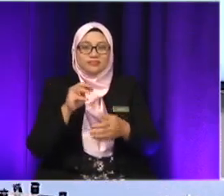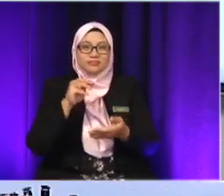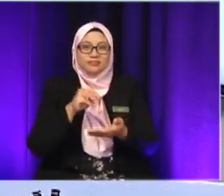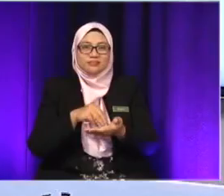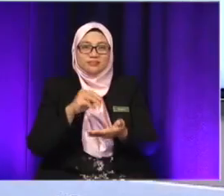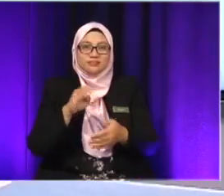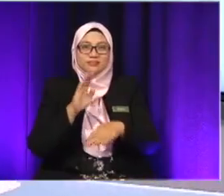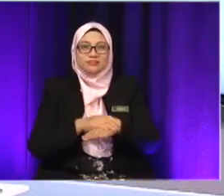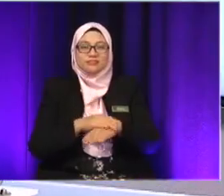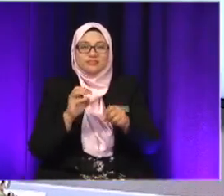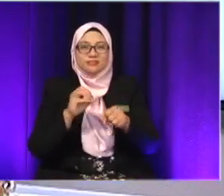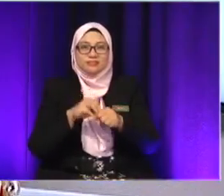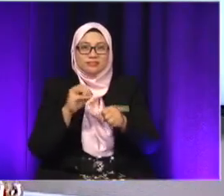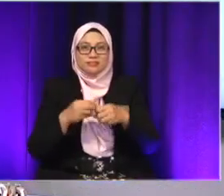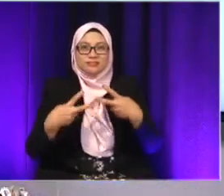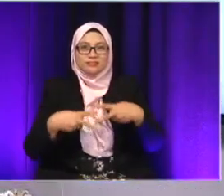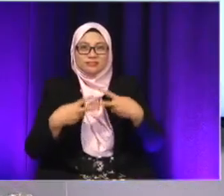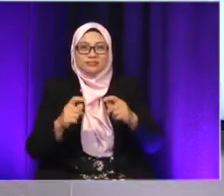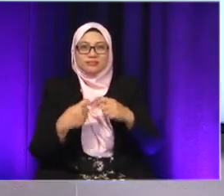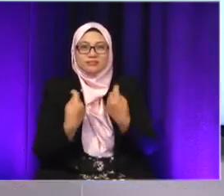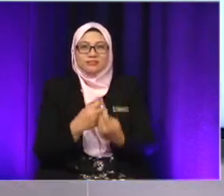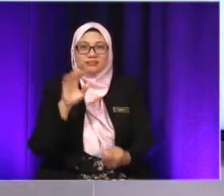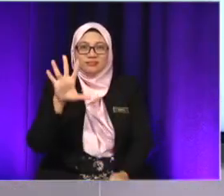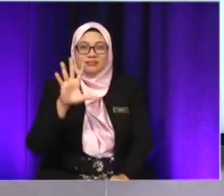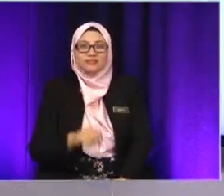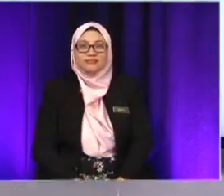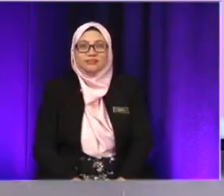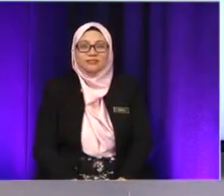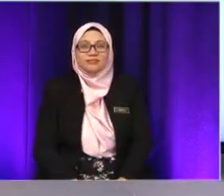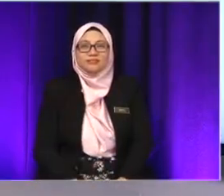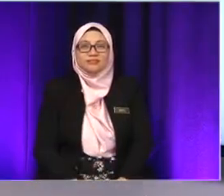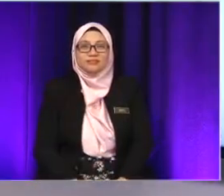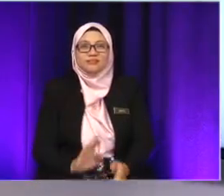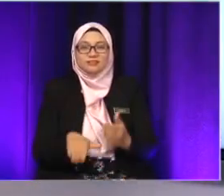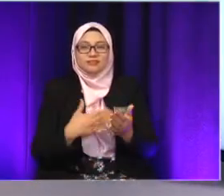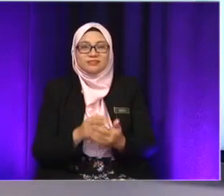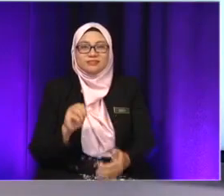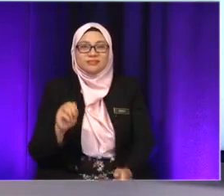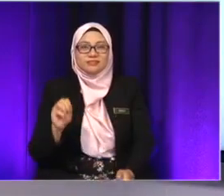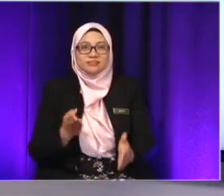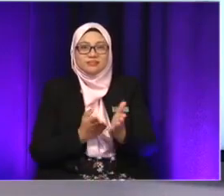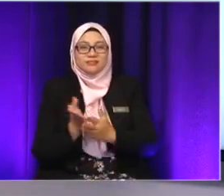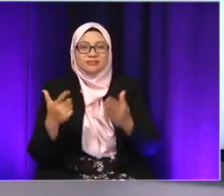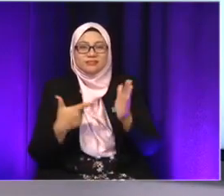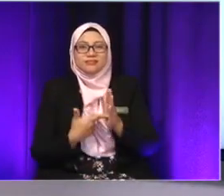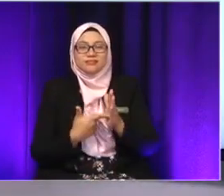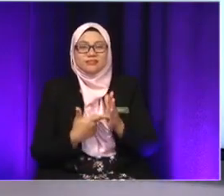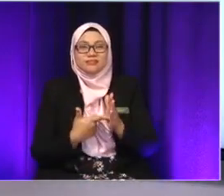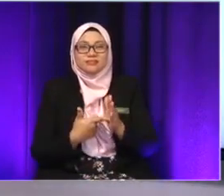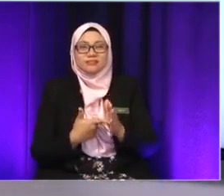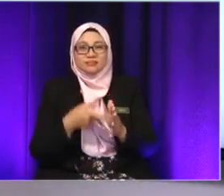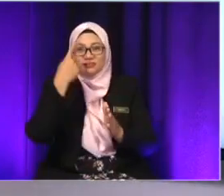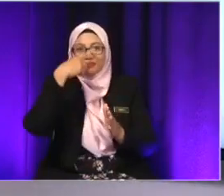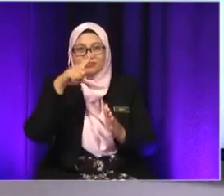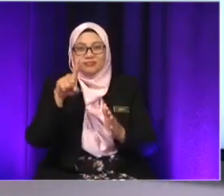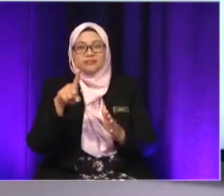pelajaran pengajian kejuruteraan mekanikal tingkatan 5. Baik para penonton sekalian, kita nak teruskan lagi pengajian bersama dengan cikgu. Okey cikgu, untuk segmen kali ini